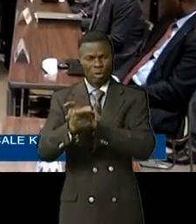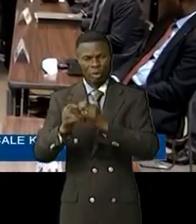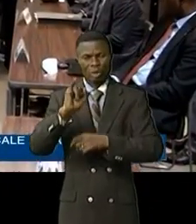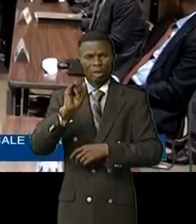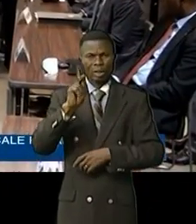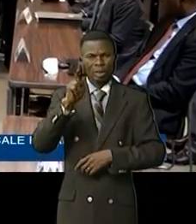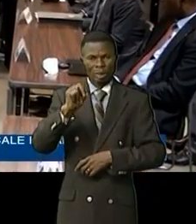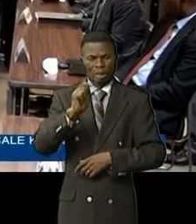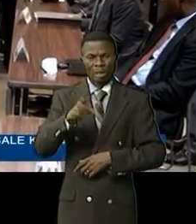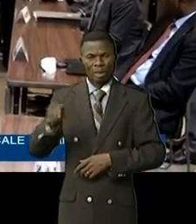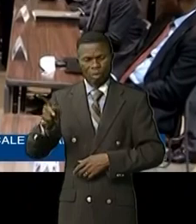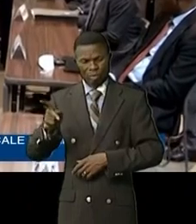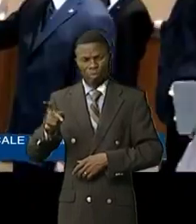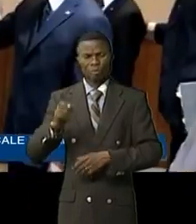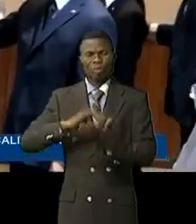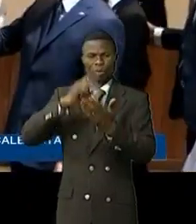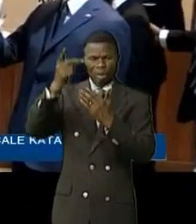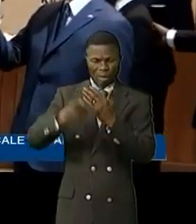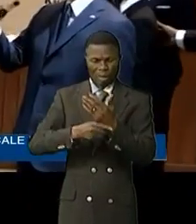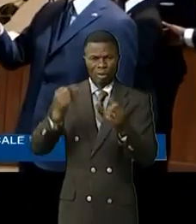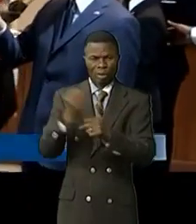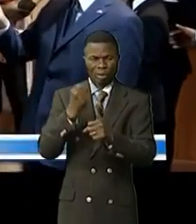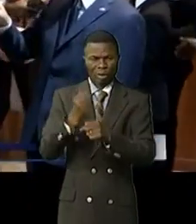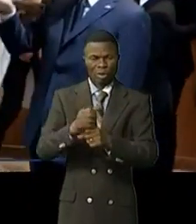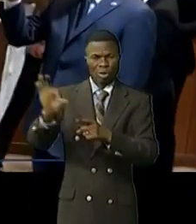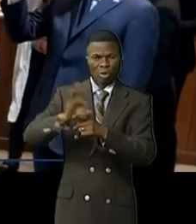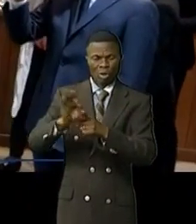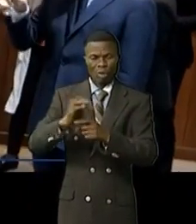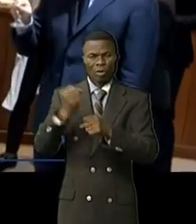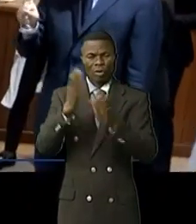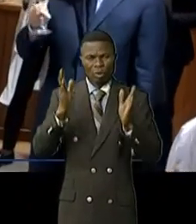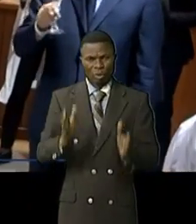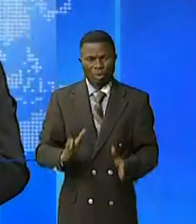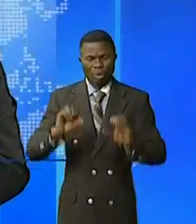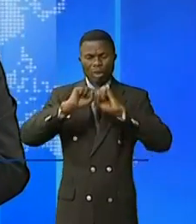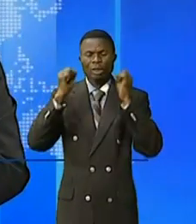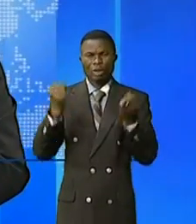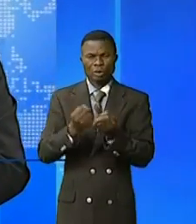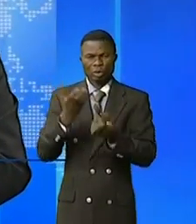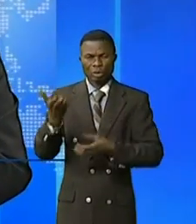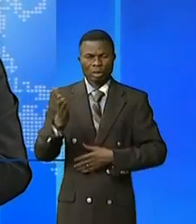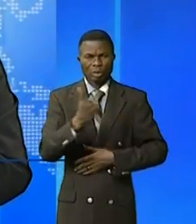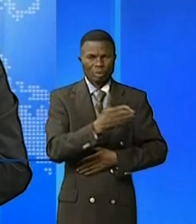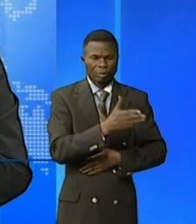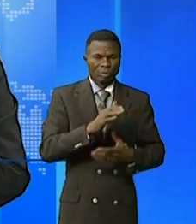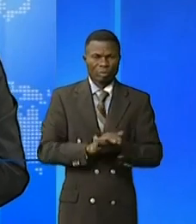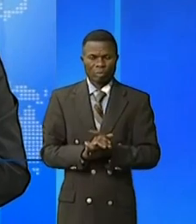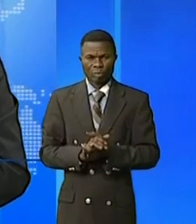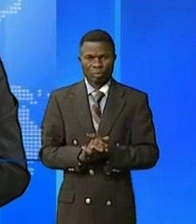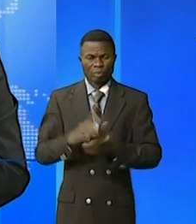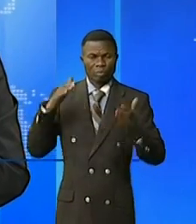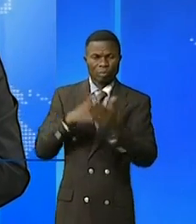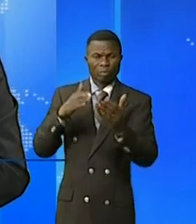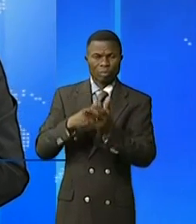l'INPP reprise dans son programme d'emploi, la formation professionnelle et sociale. Ils étaient menacés de